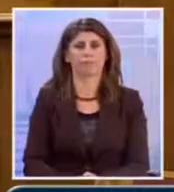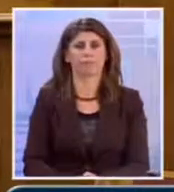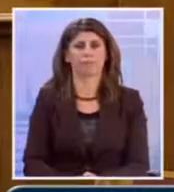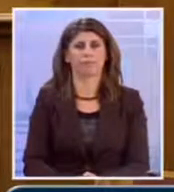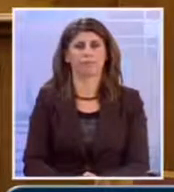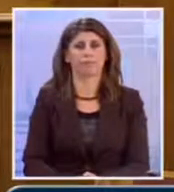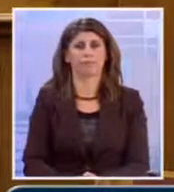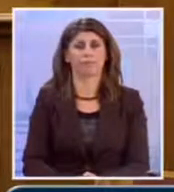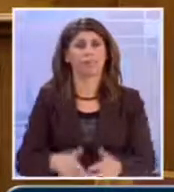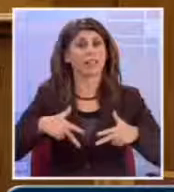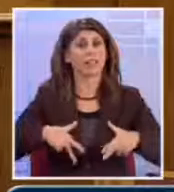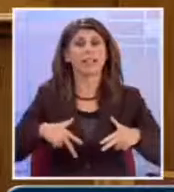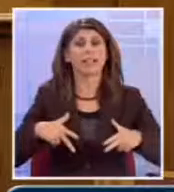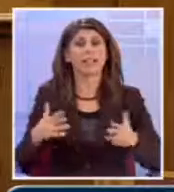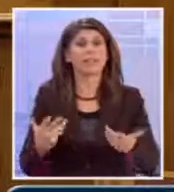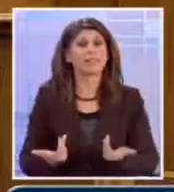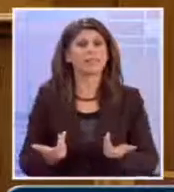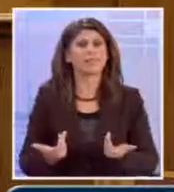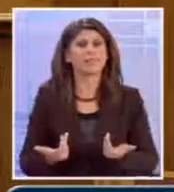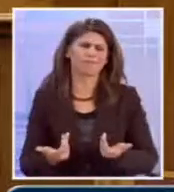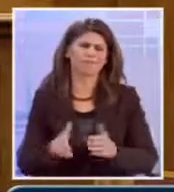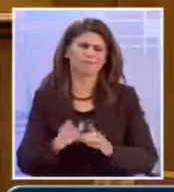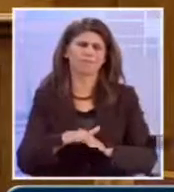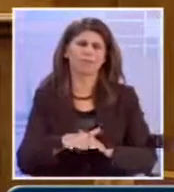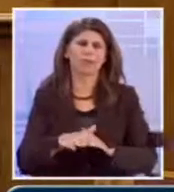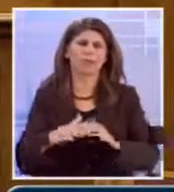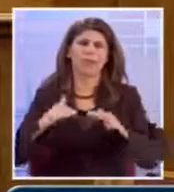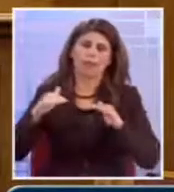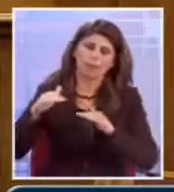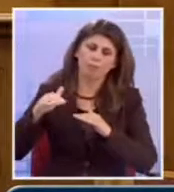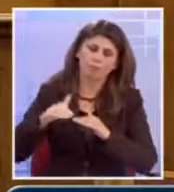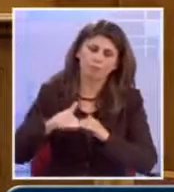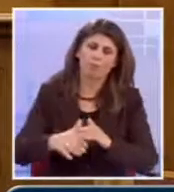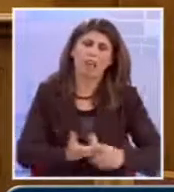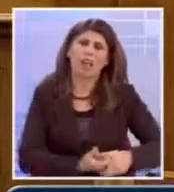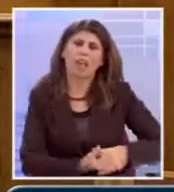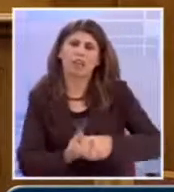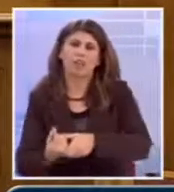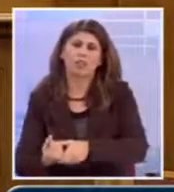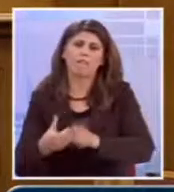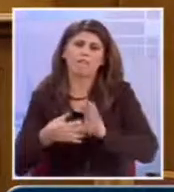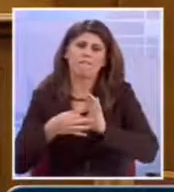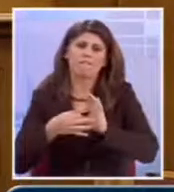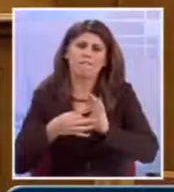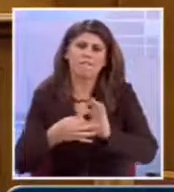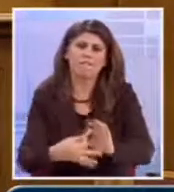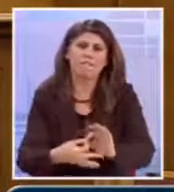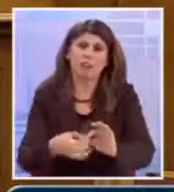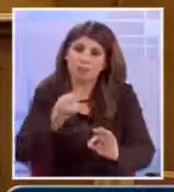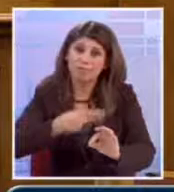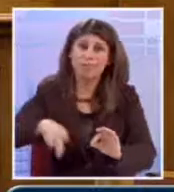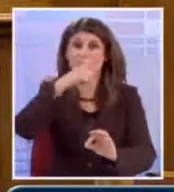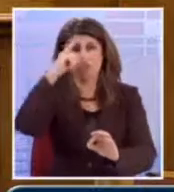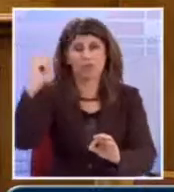Υποτίμησε η κυβέρνηση το γεγονός ότι η παρατεταμένη ύφεση και η λιτότητα θα έκανε δυσχερέστερη την